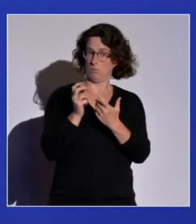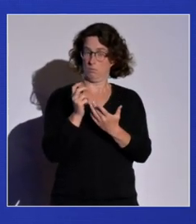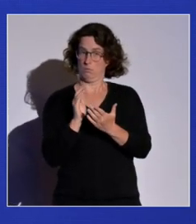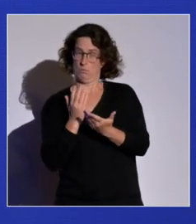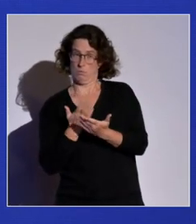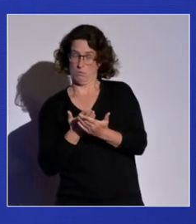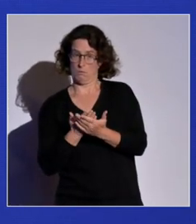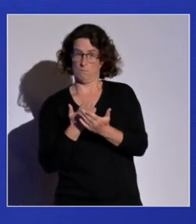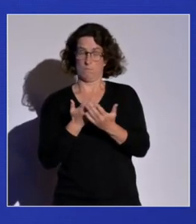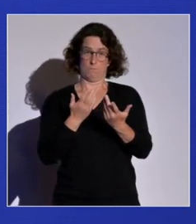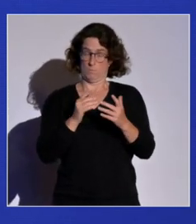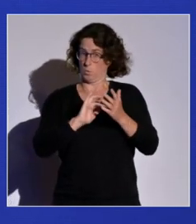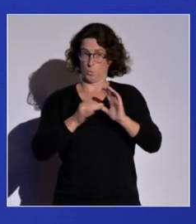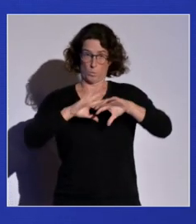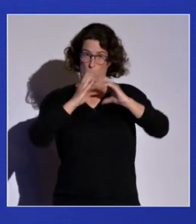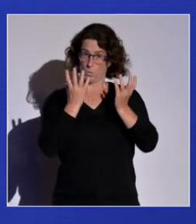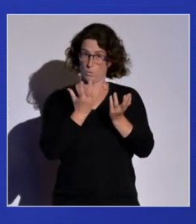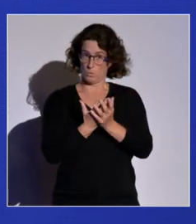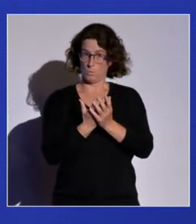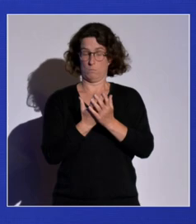notre commerce extérieur.